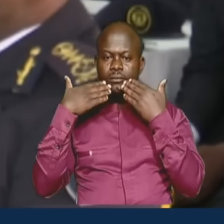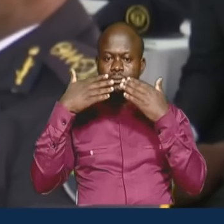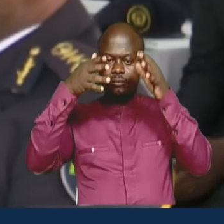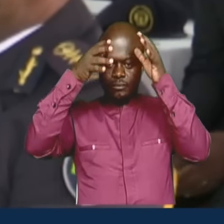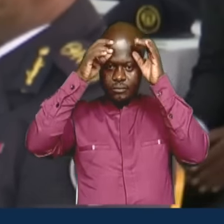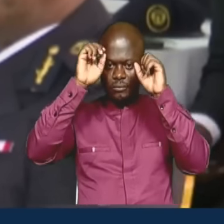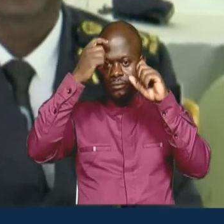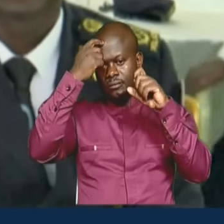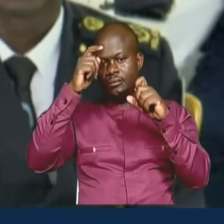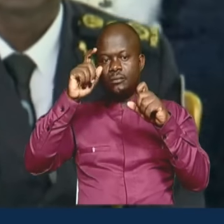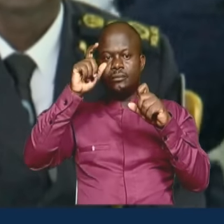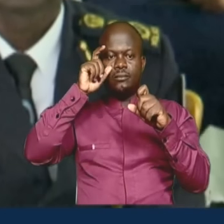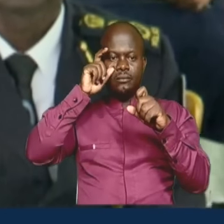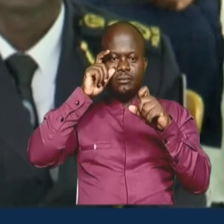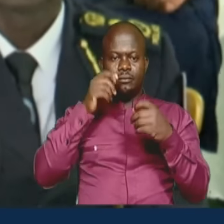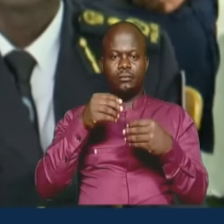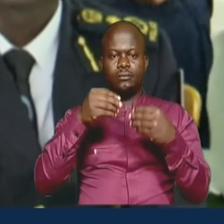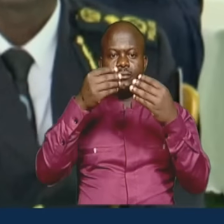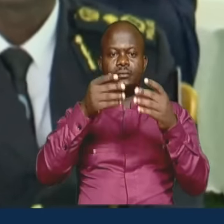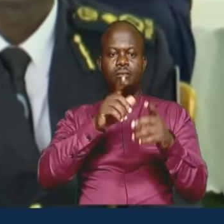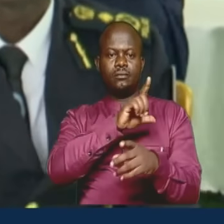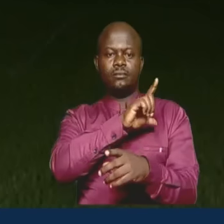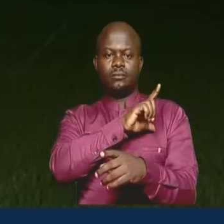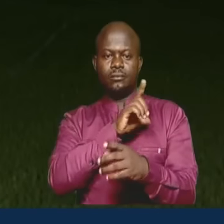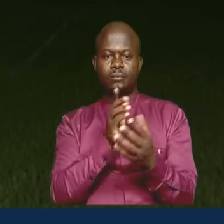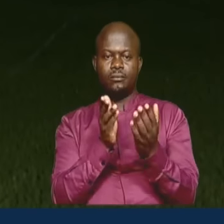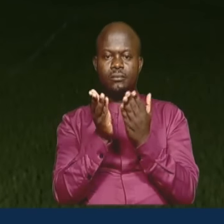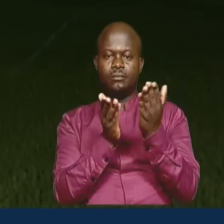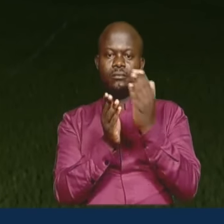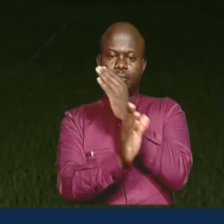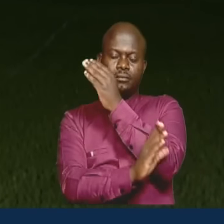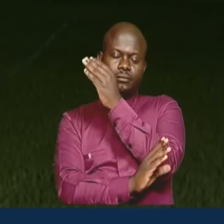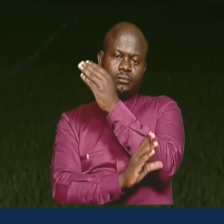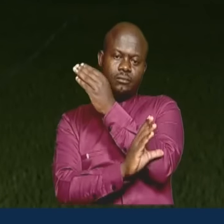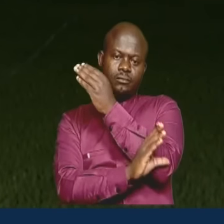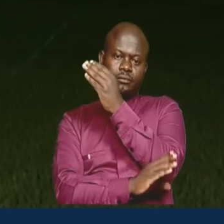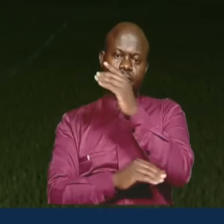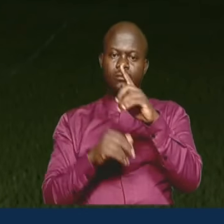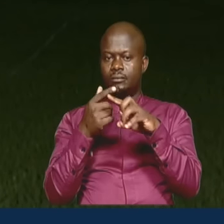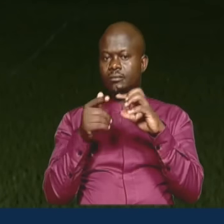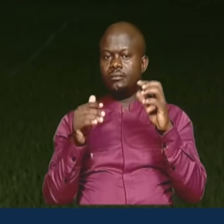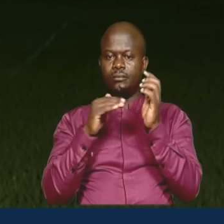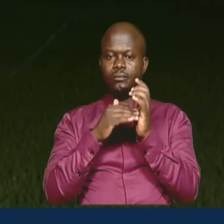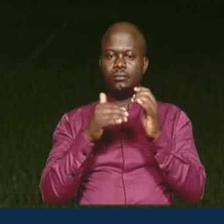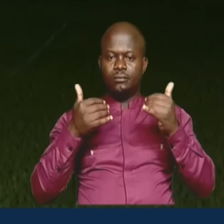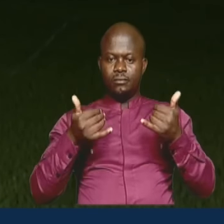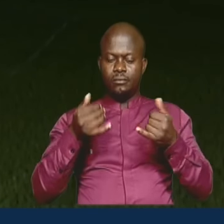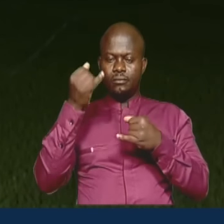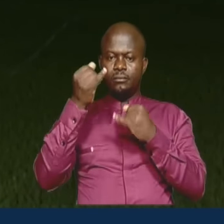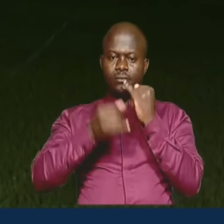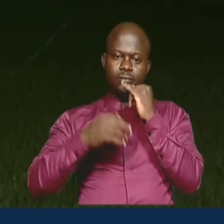Repubulika Paul Kagame wabahaye amahirwe yo gukorera igihugu ndetse bakaba basoje inshingano zabo